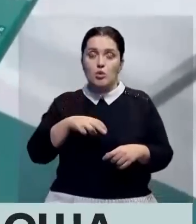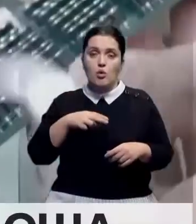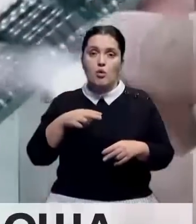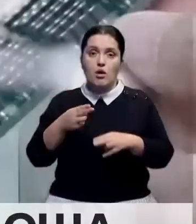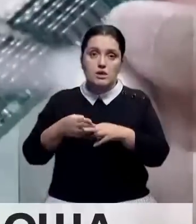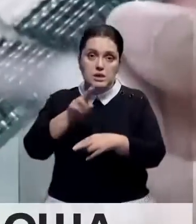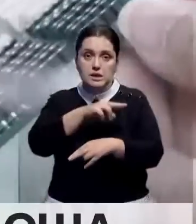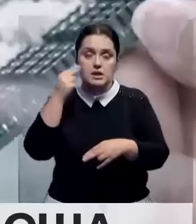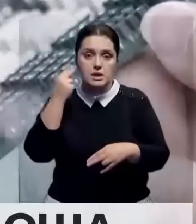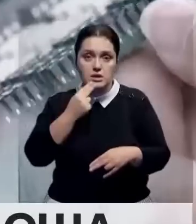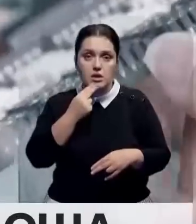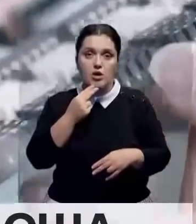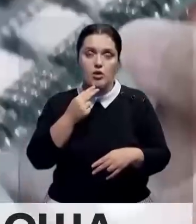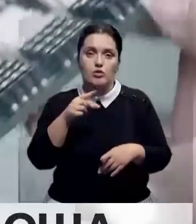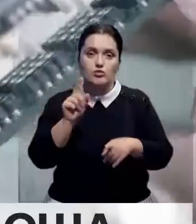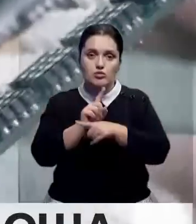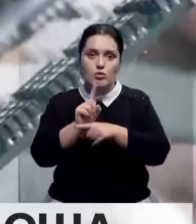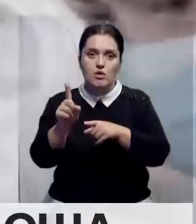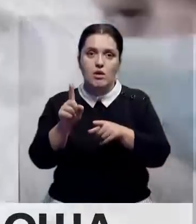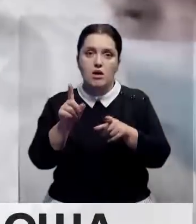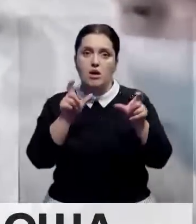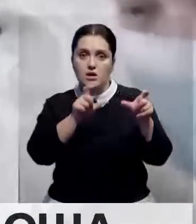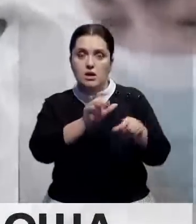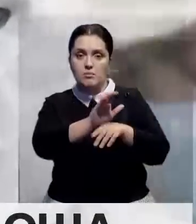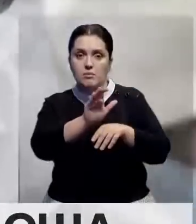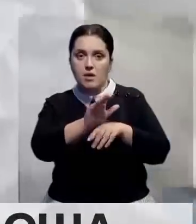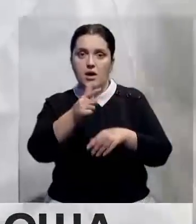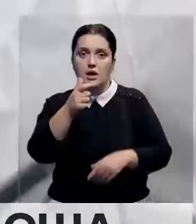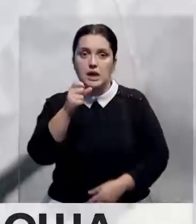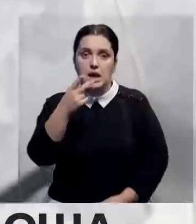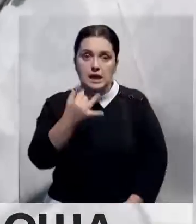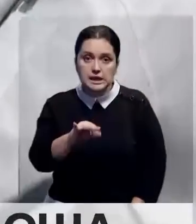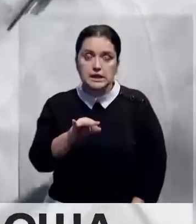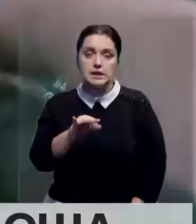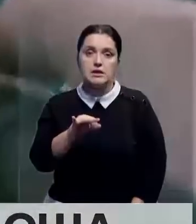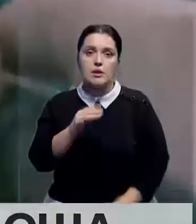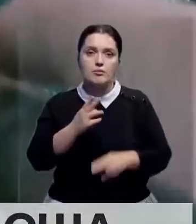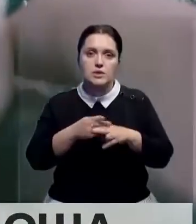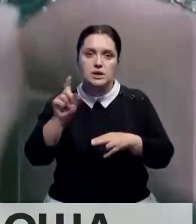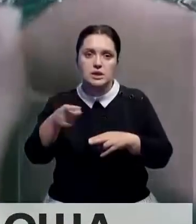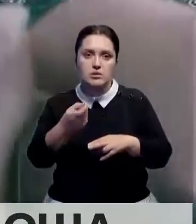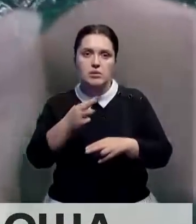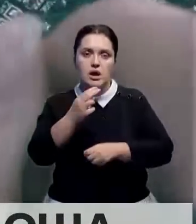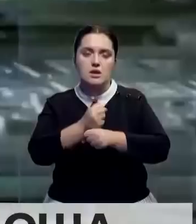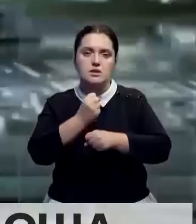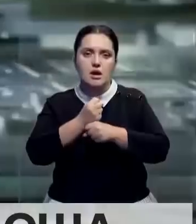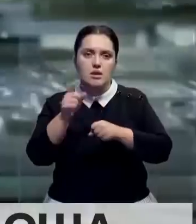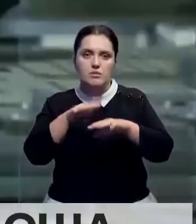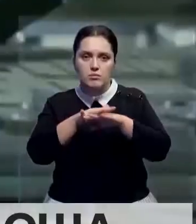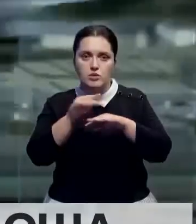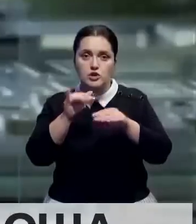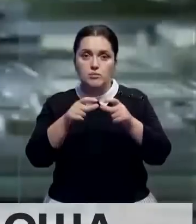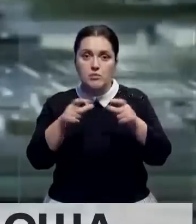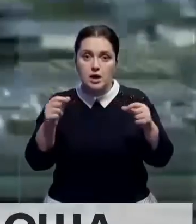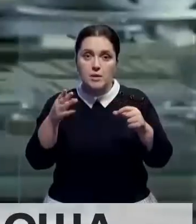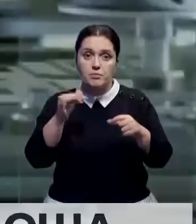слову, не заставил себя ждать. Пекин ограничил поставки галлия и германия, металлов, используемых для изготовления микросхем. В МИД страны заявили,